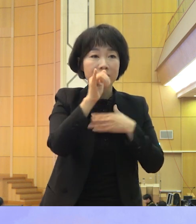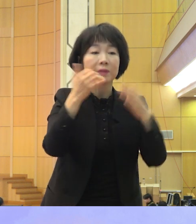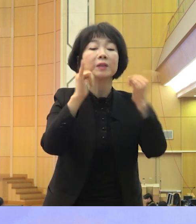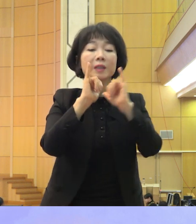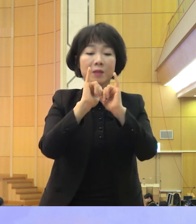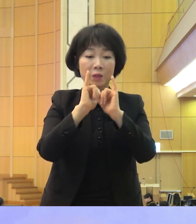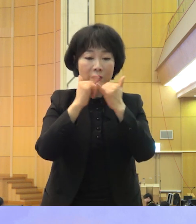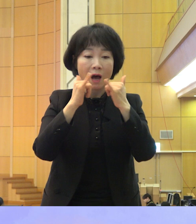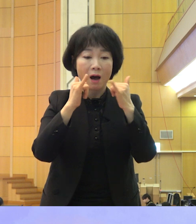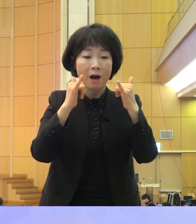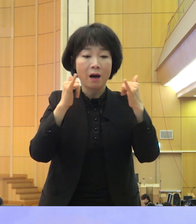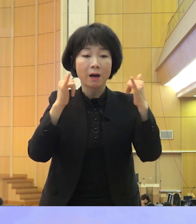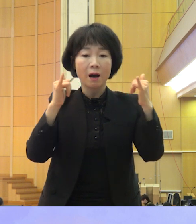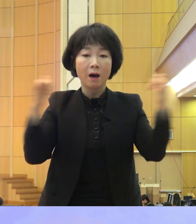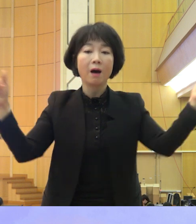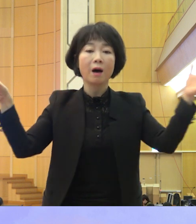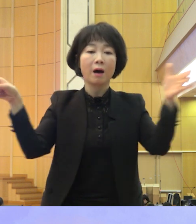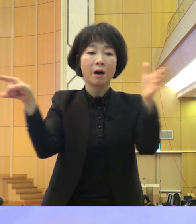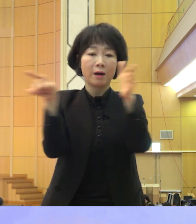복 있는